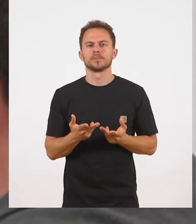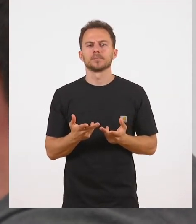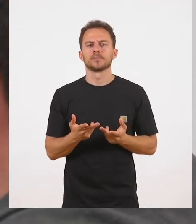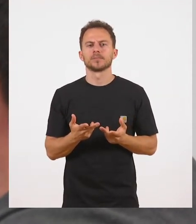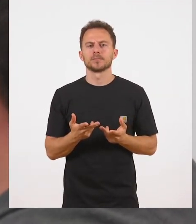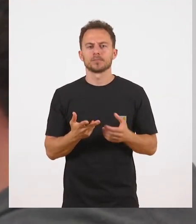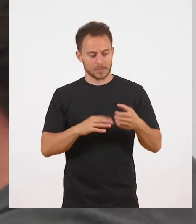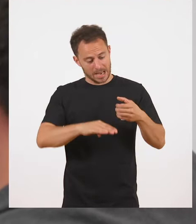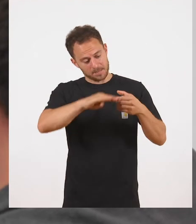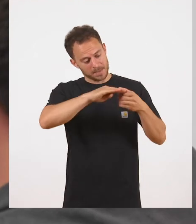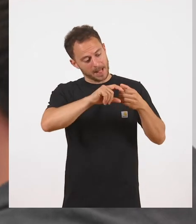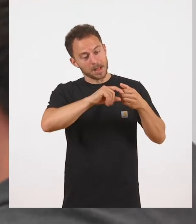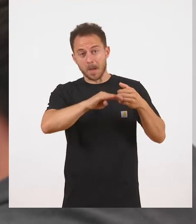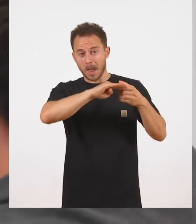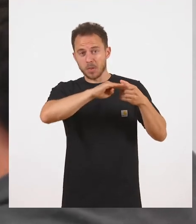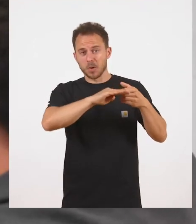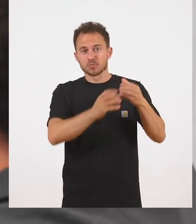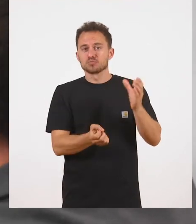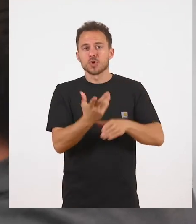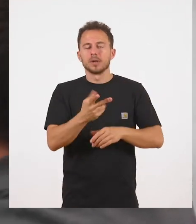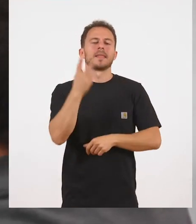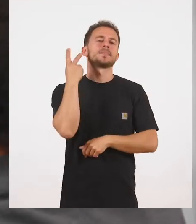στο τέλος, τελικός όγκος, είναι